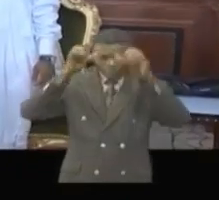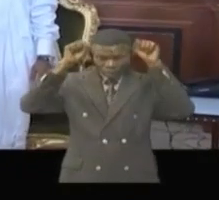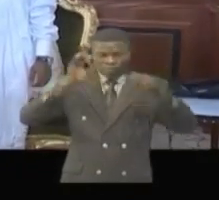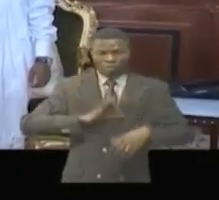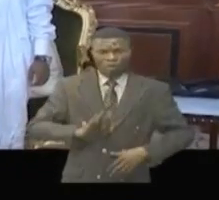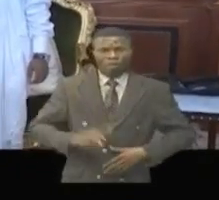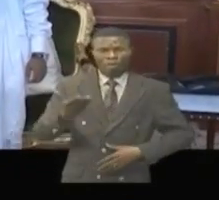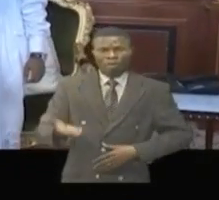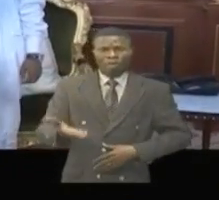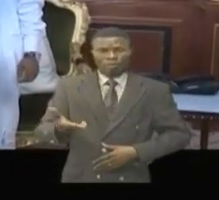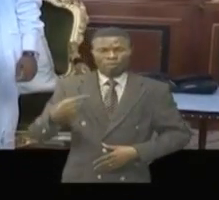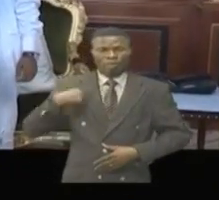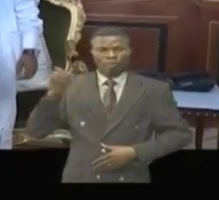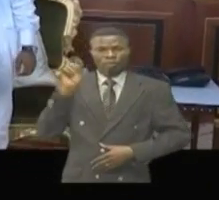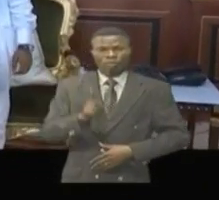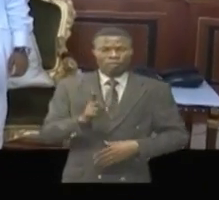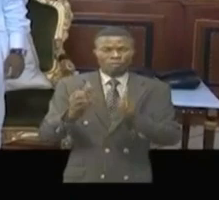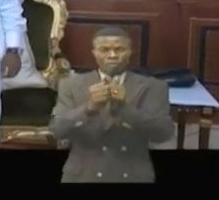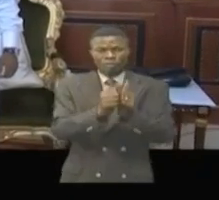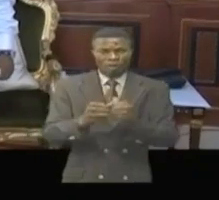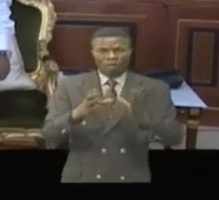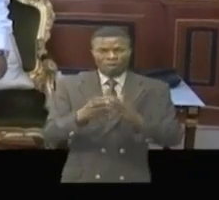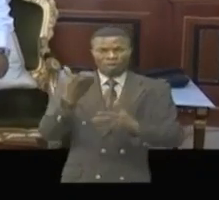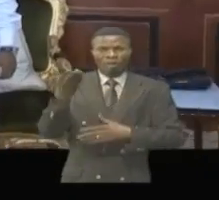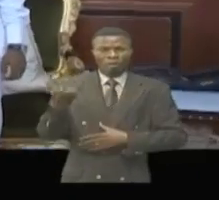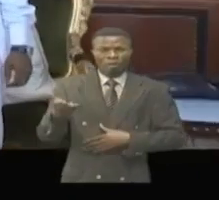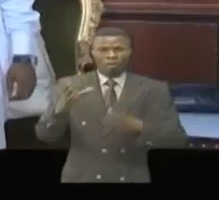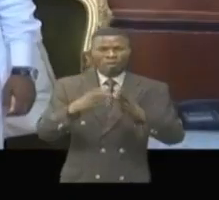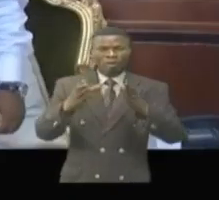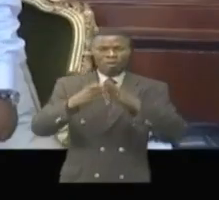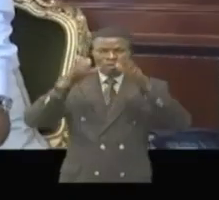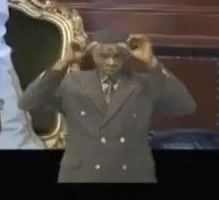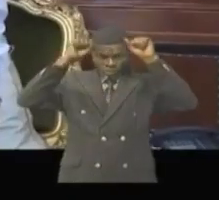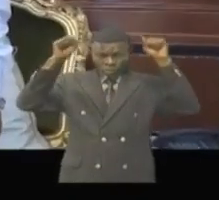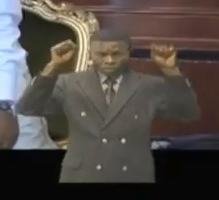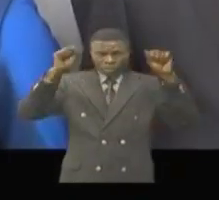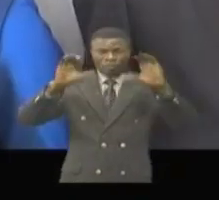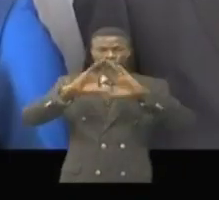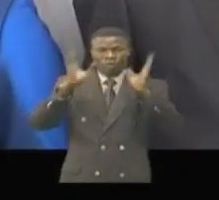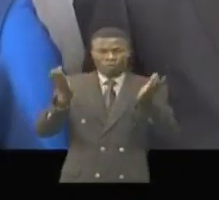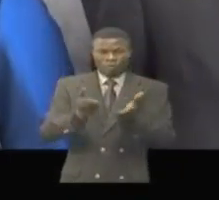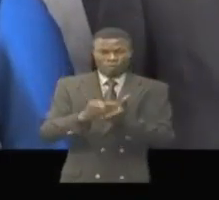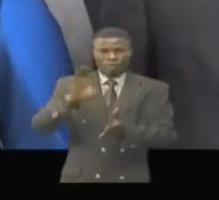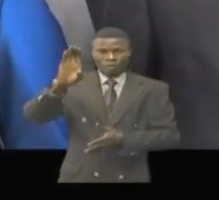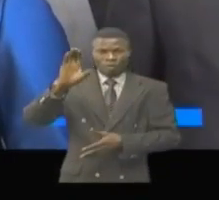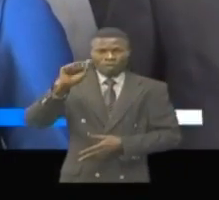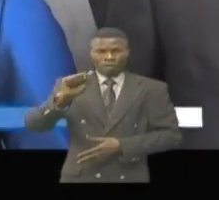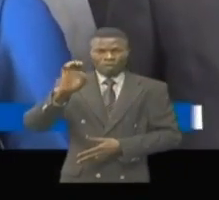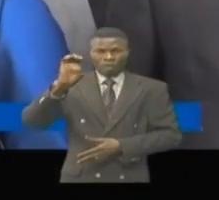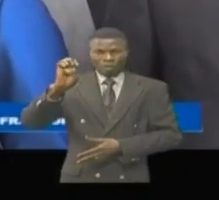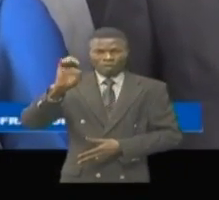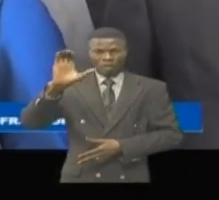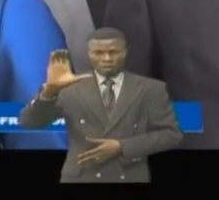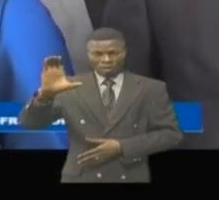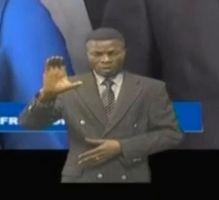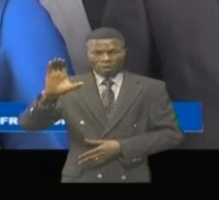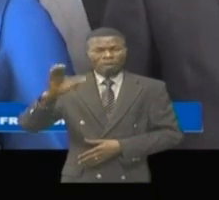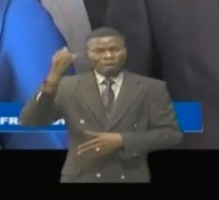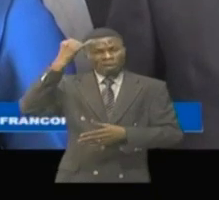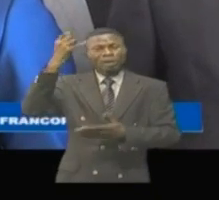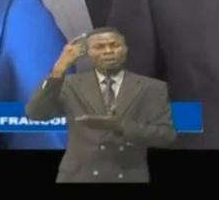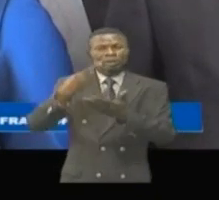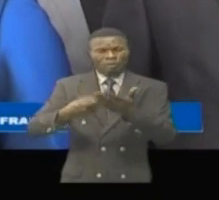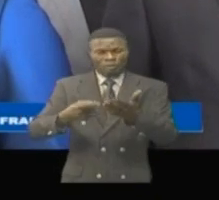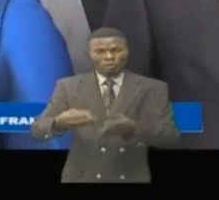Nous sommes ici ensemble avec le président de la commission de la CAC. L'objet, c'est transmettre